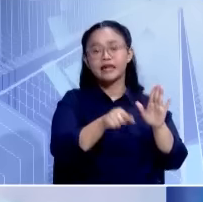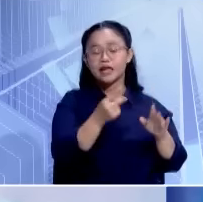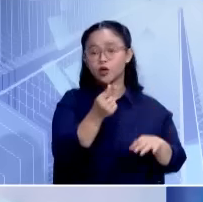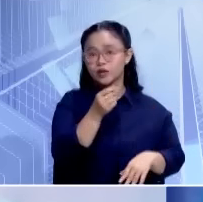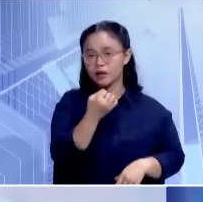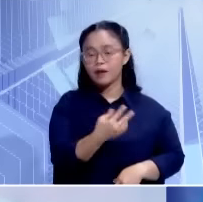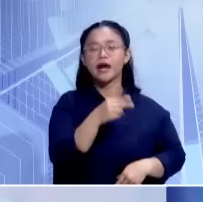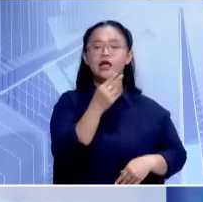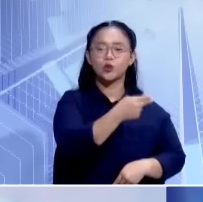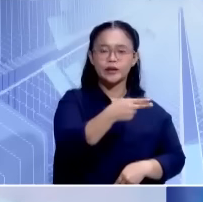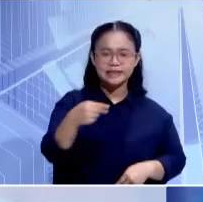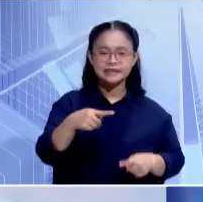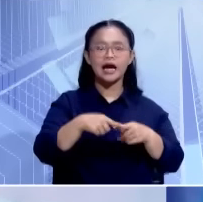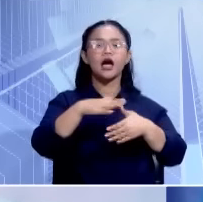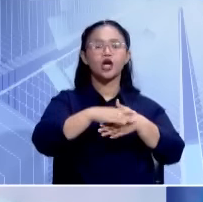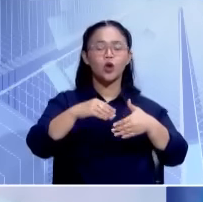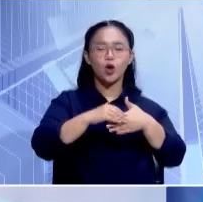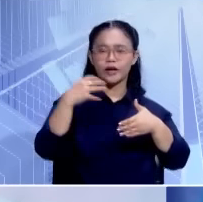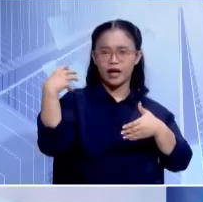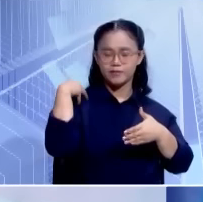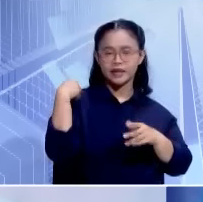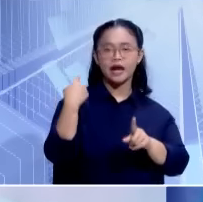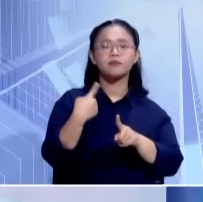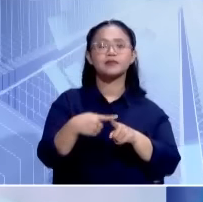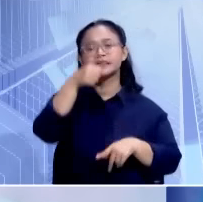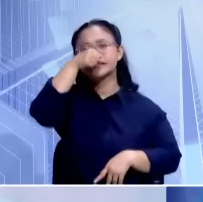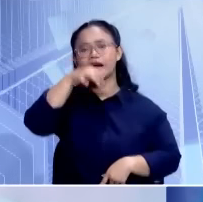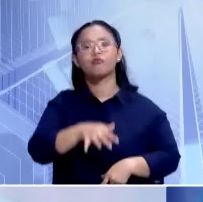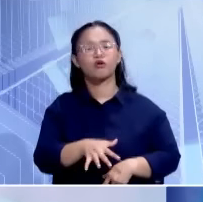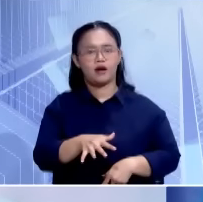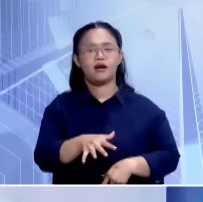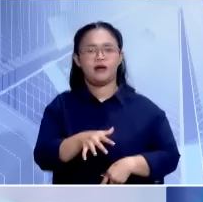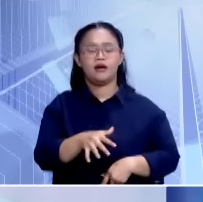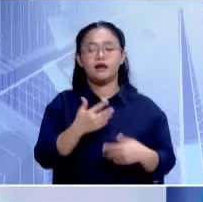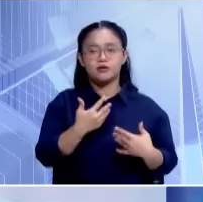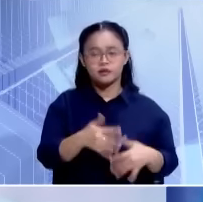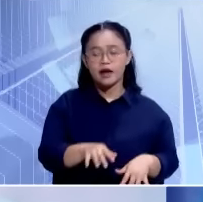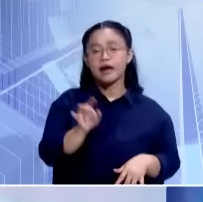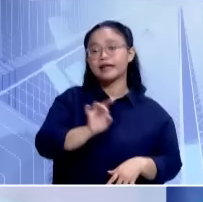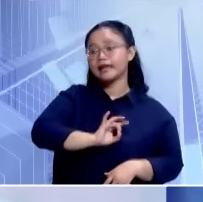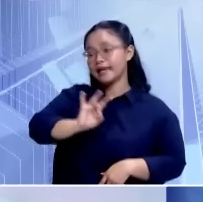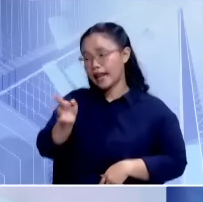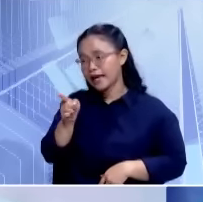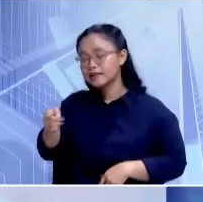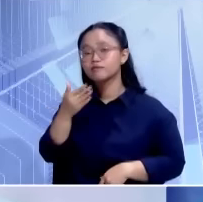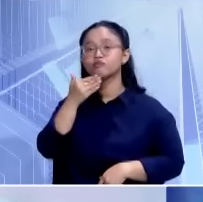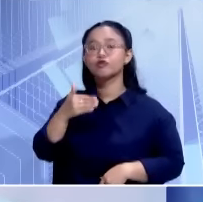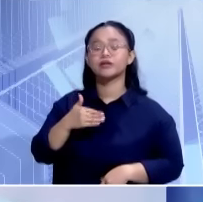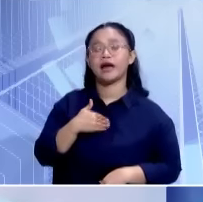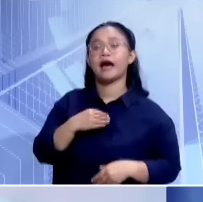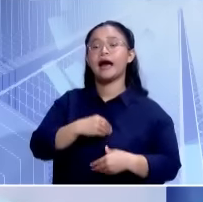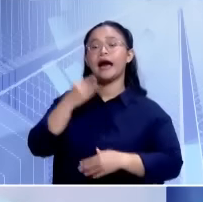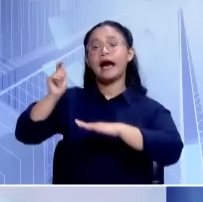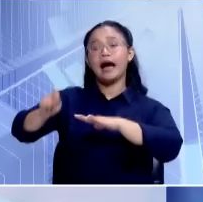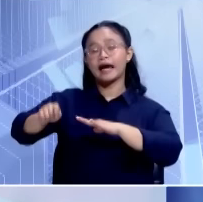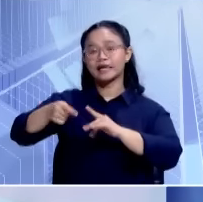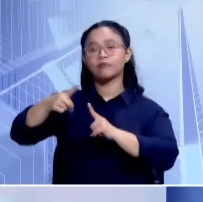uang rupiah, dolar Amerika, dan dolar Singapura. Hasil geledah di rumah dan apartemen milik Hakim Erin Tuah